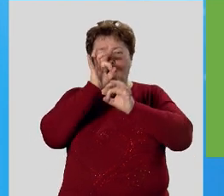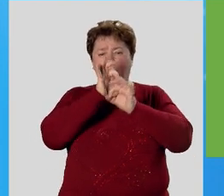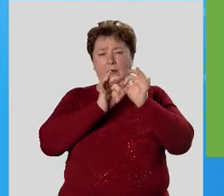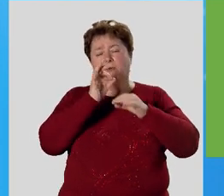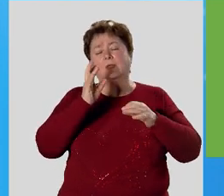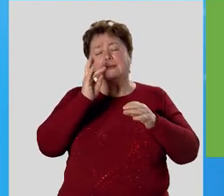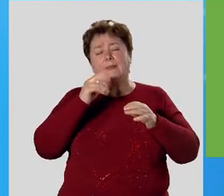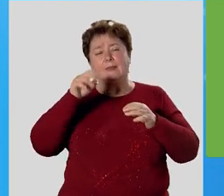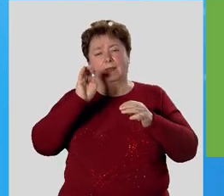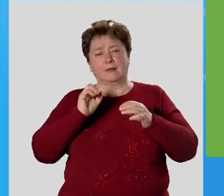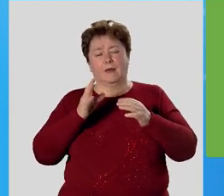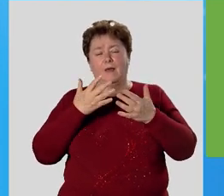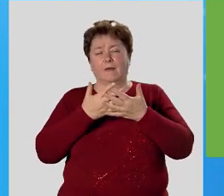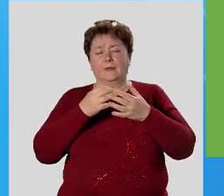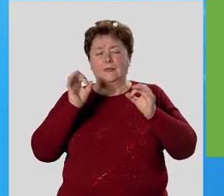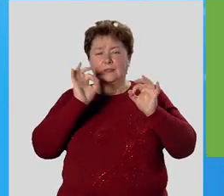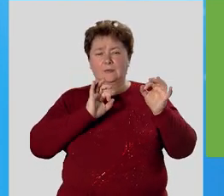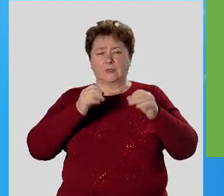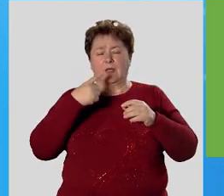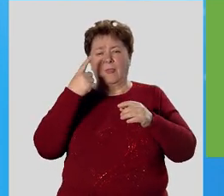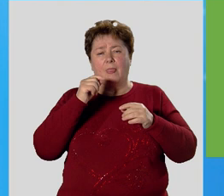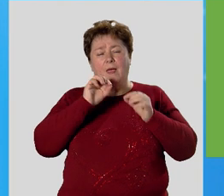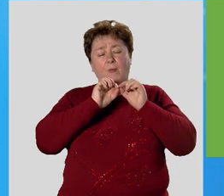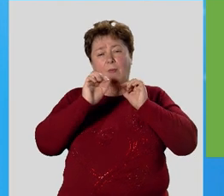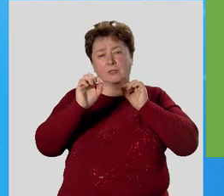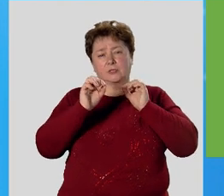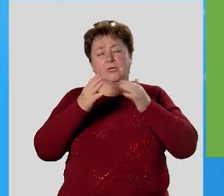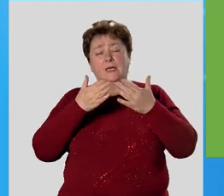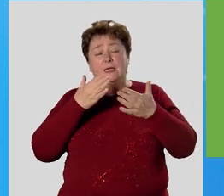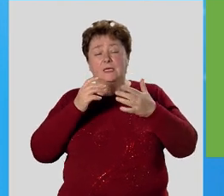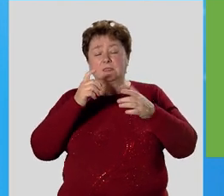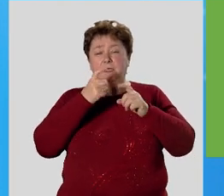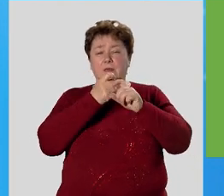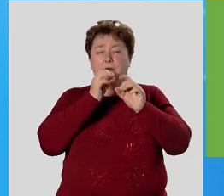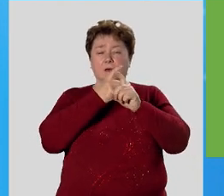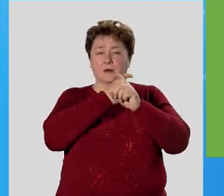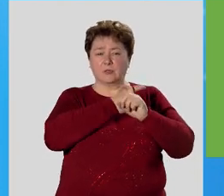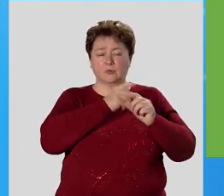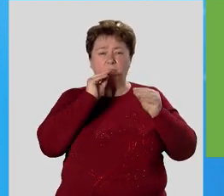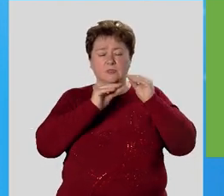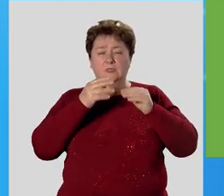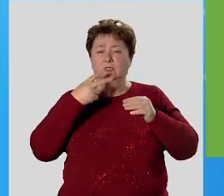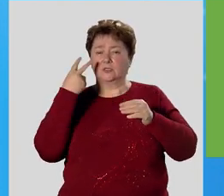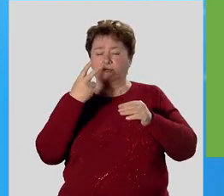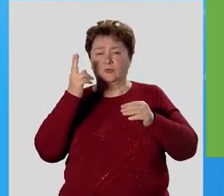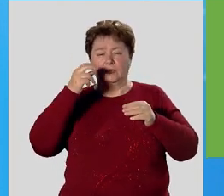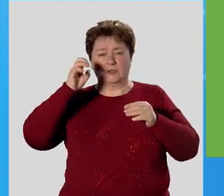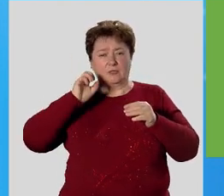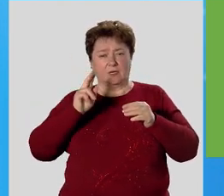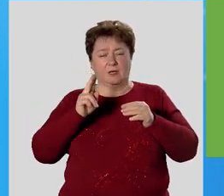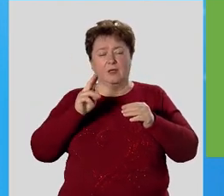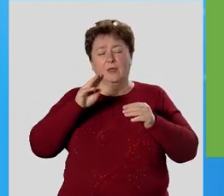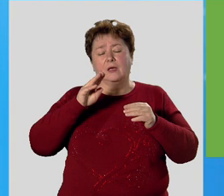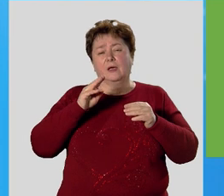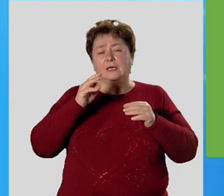и изображается в виде одной палочки. Если же хромосома состоит из двух ДНК,